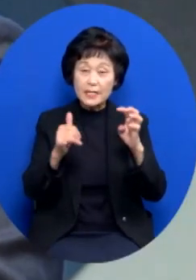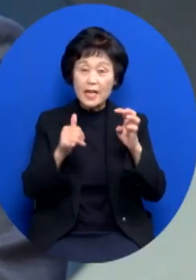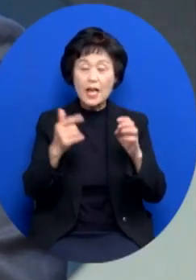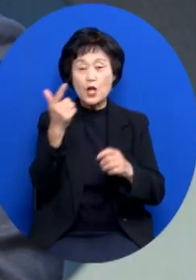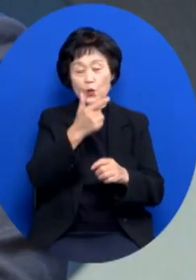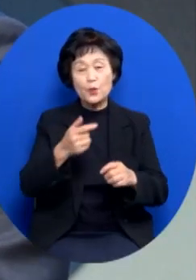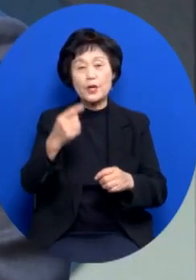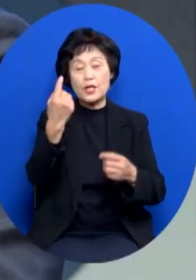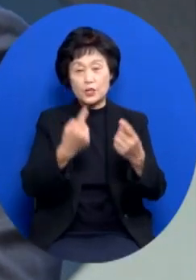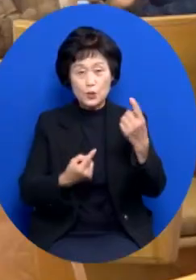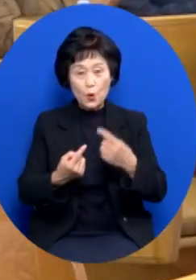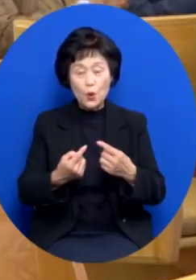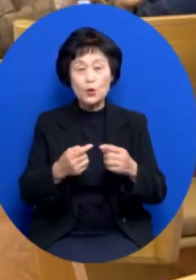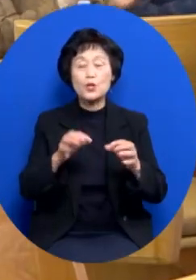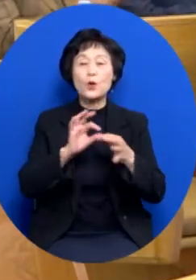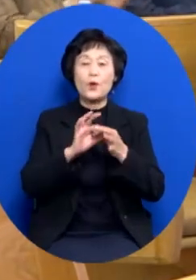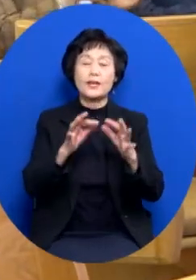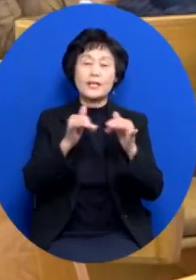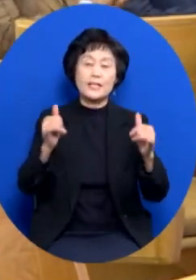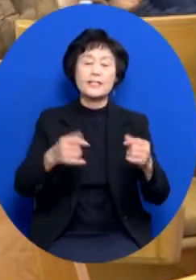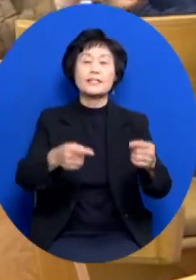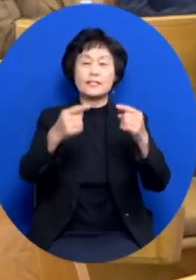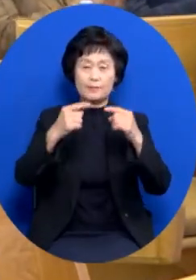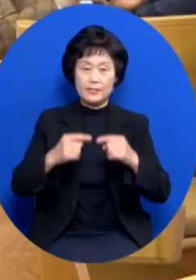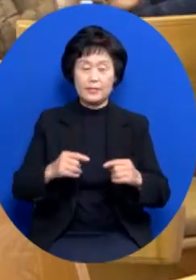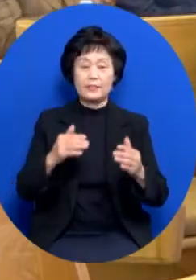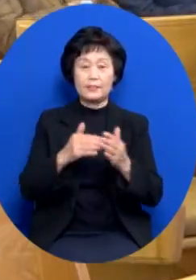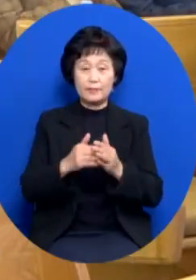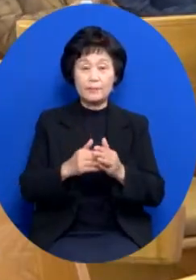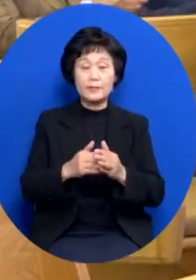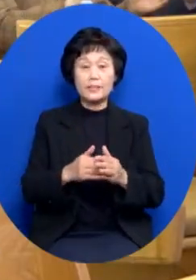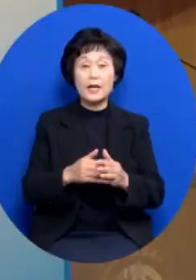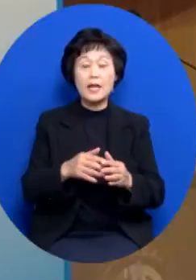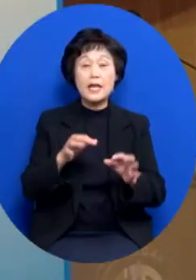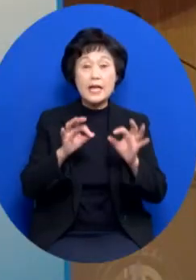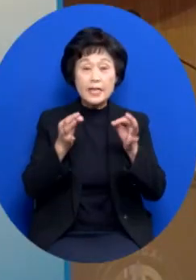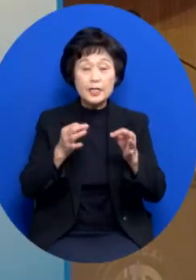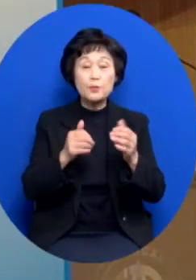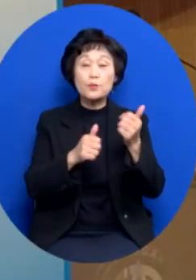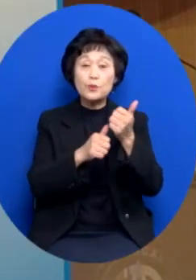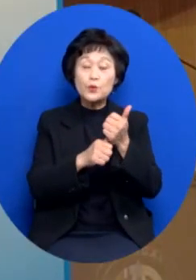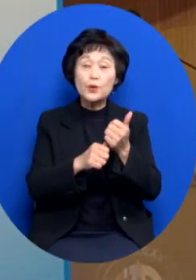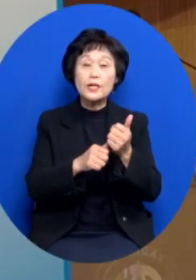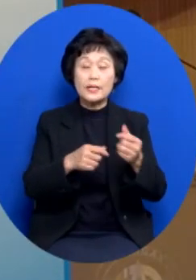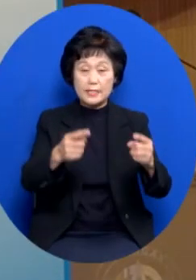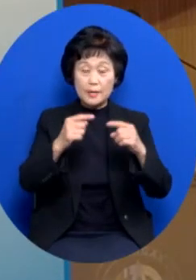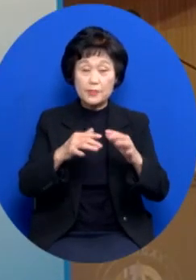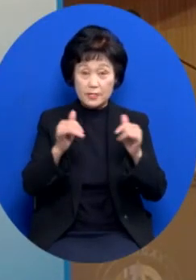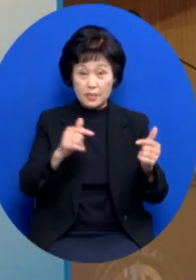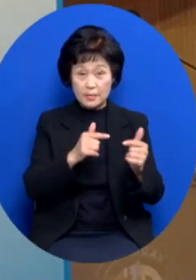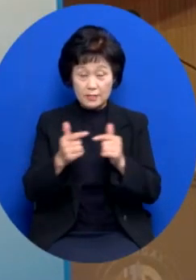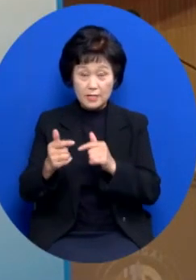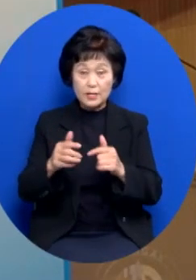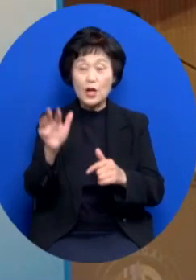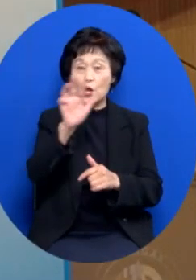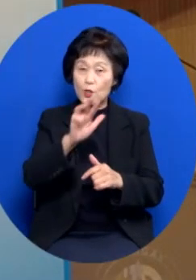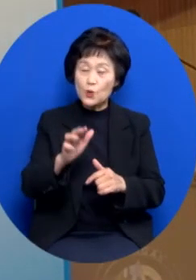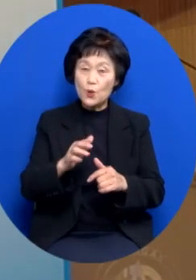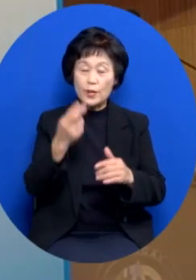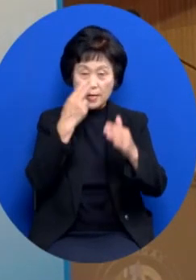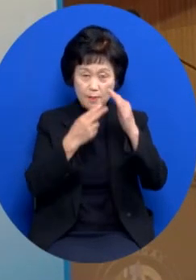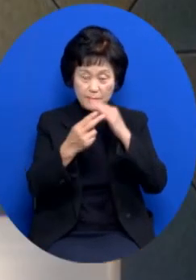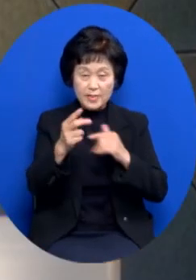노회 관계자가 참석했습니다. 예장 백석총회 김진범 부총회장은 참석자들에게 총회 비전과